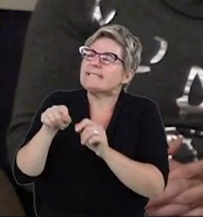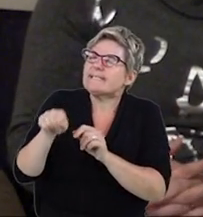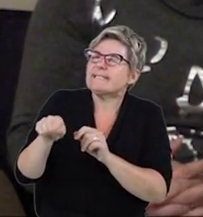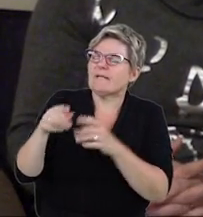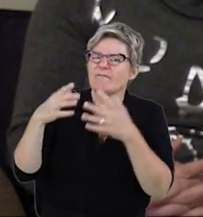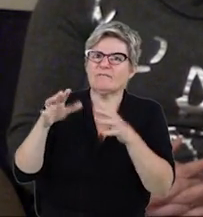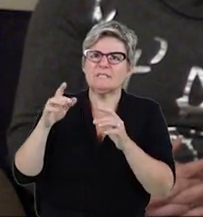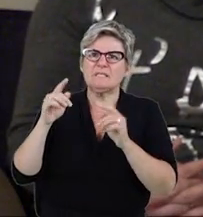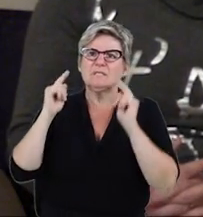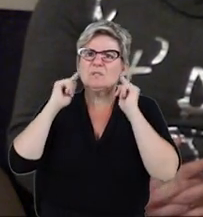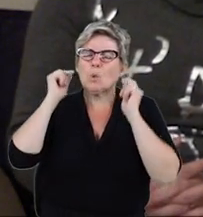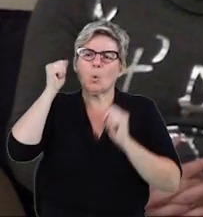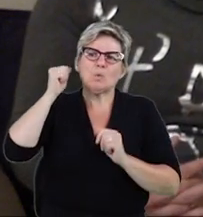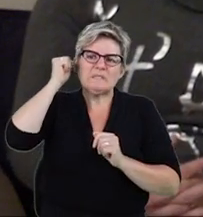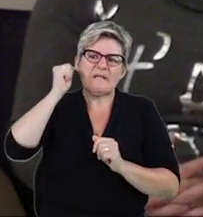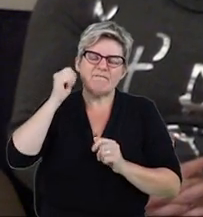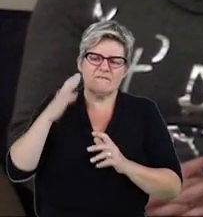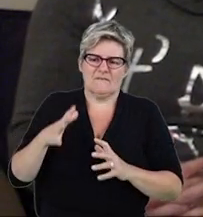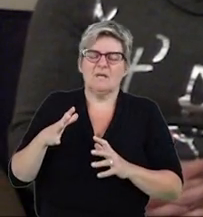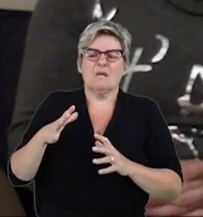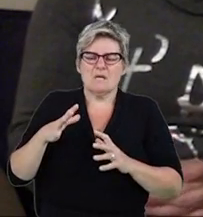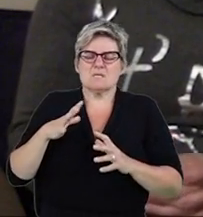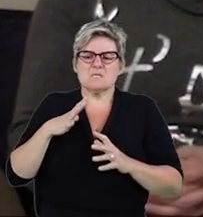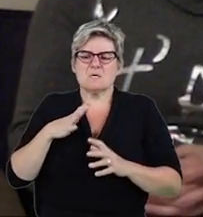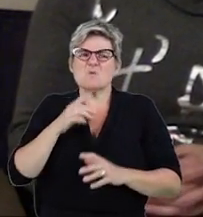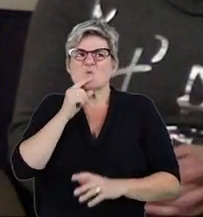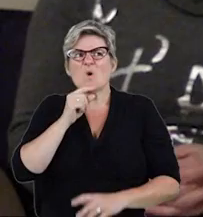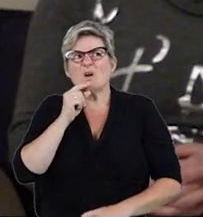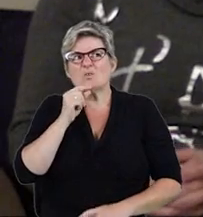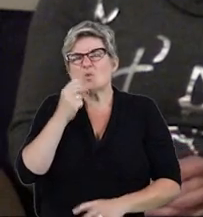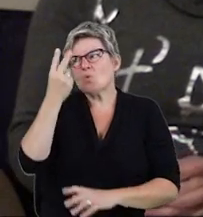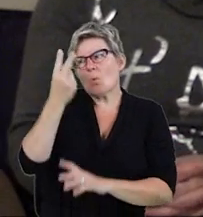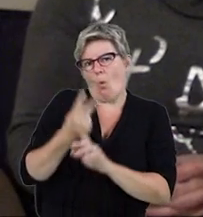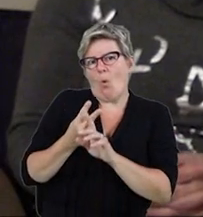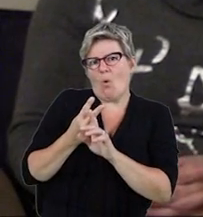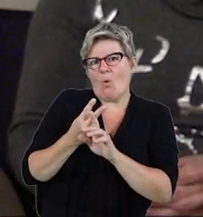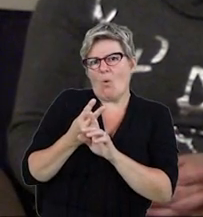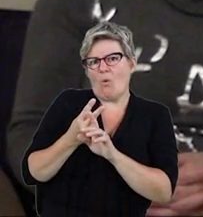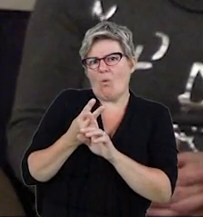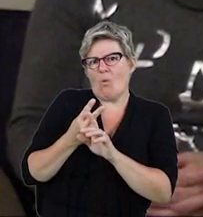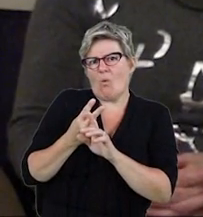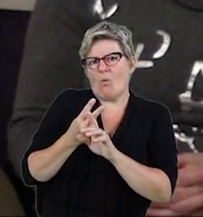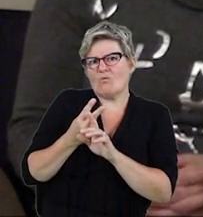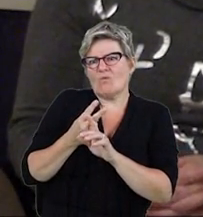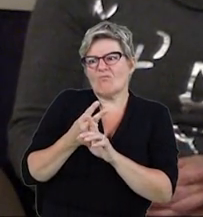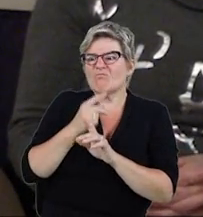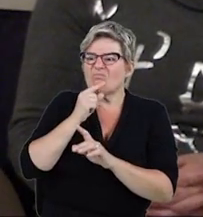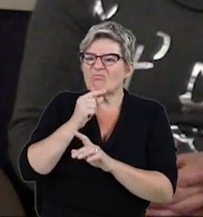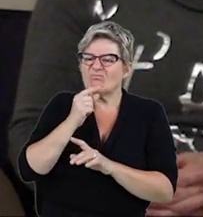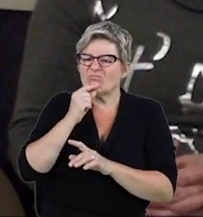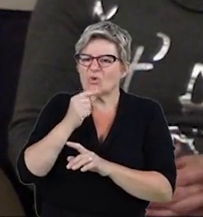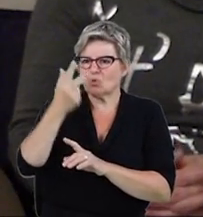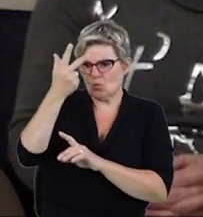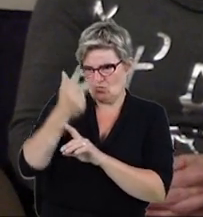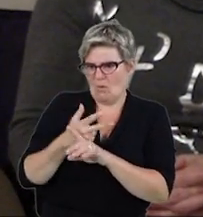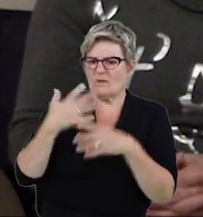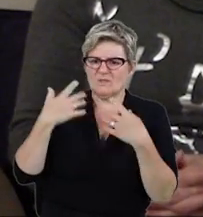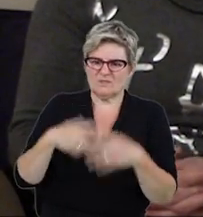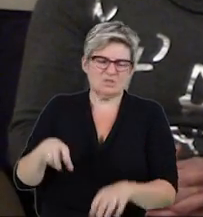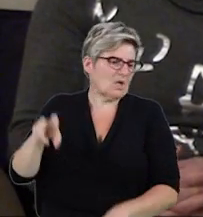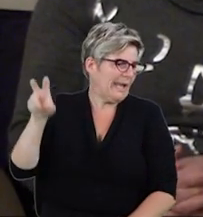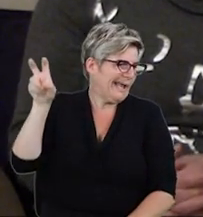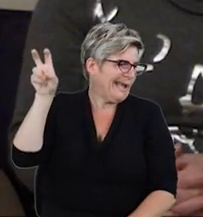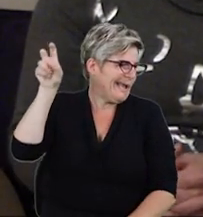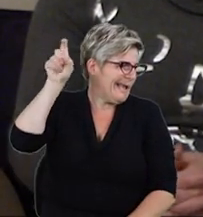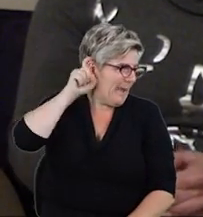tests auditifs. C'est quel âge? D'après moi, c'est à peu près à 2 mois. Dès l'âge de 3 mois, tu avais